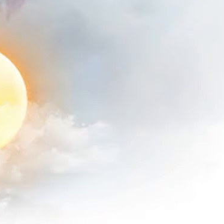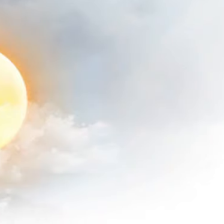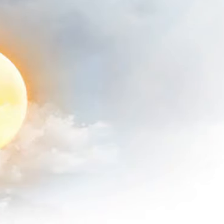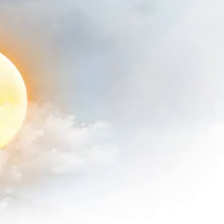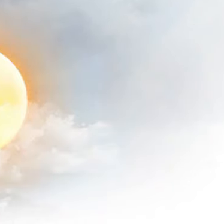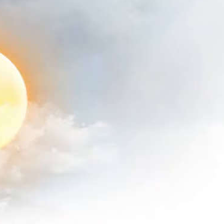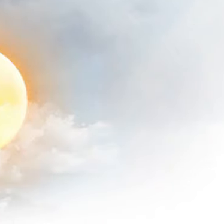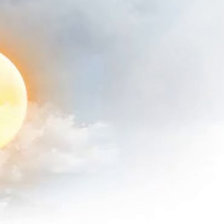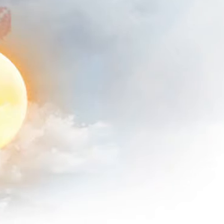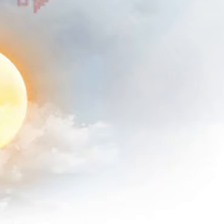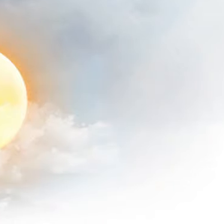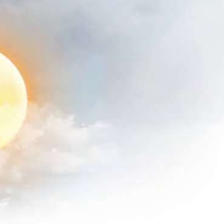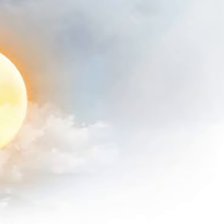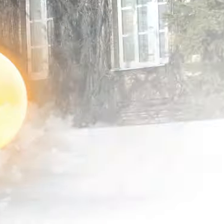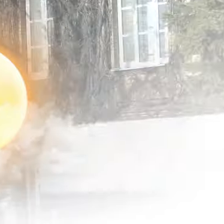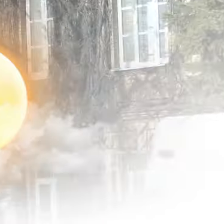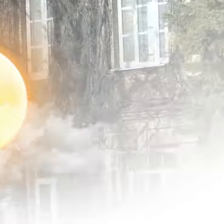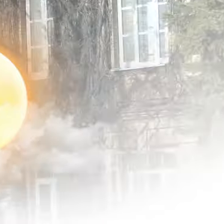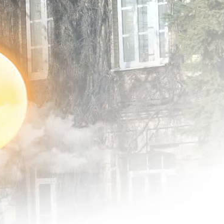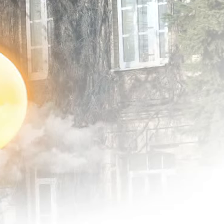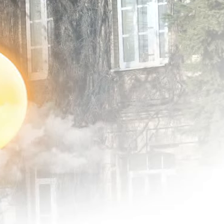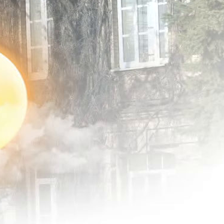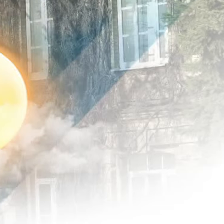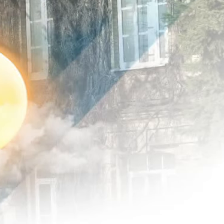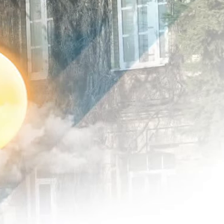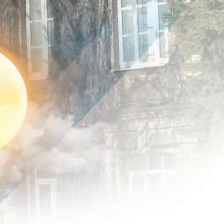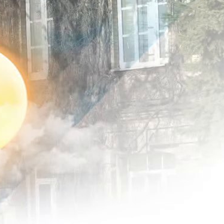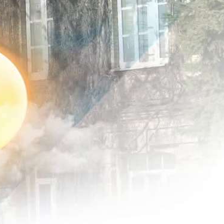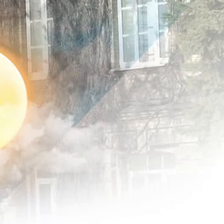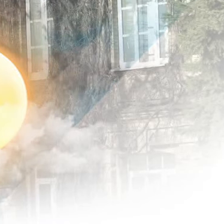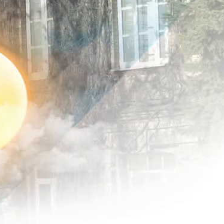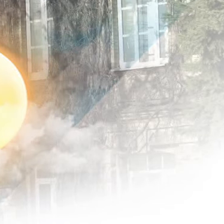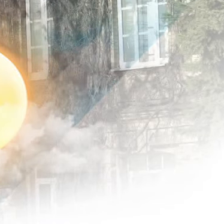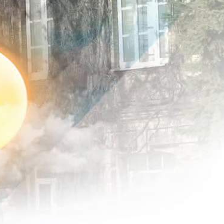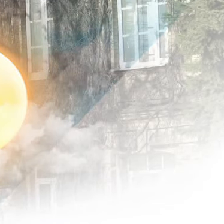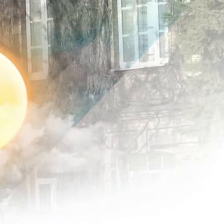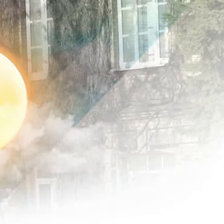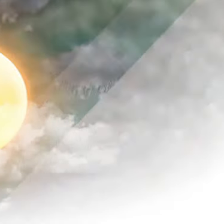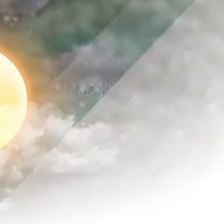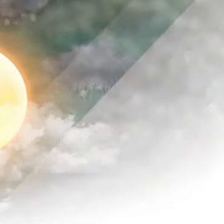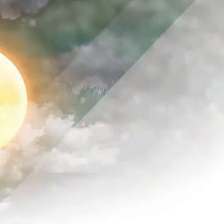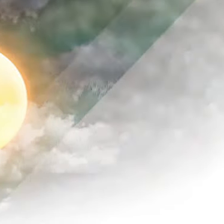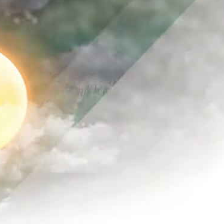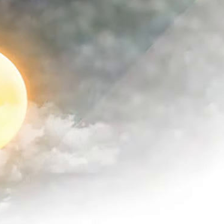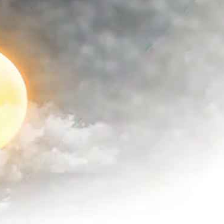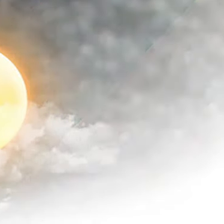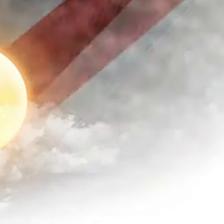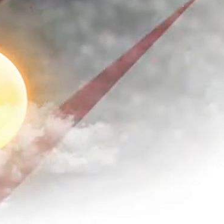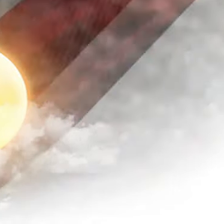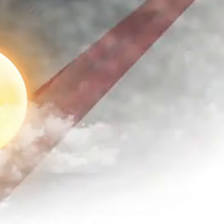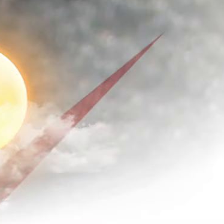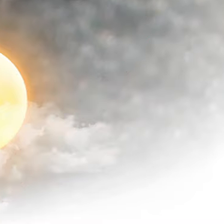паўночна-заходні 2-4 метры за секунду. У Дзятлаве слупкі тэрмометраў пакажуць каля 7 градусаў цяпла раніцай,